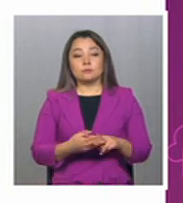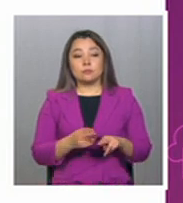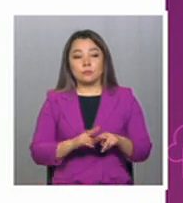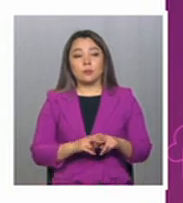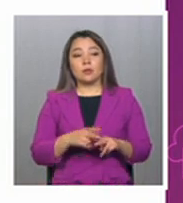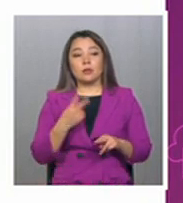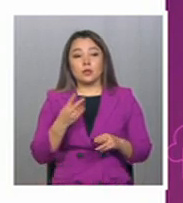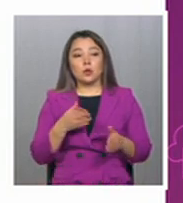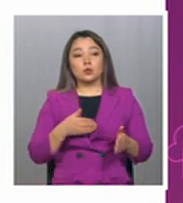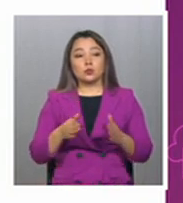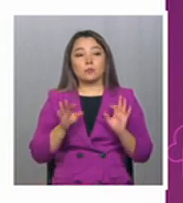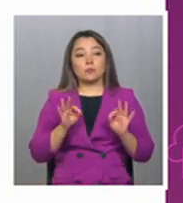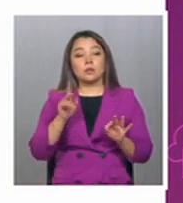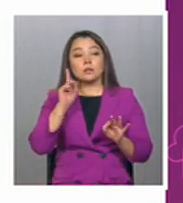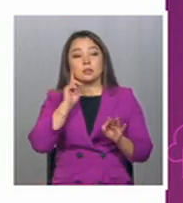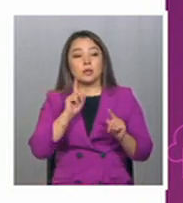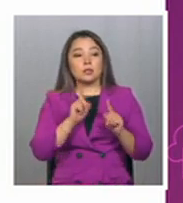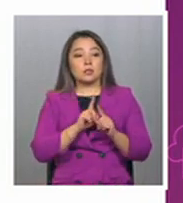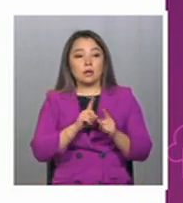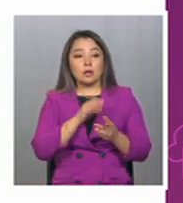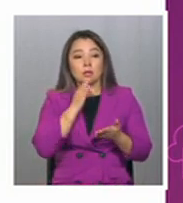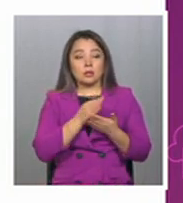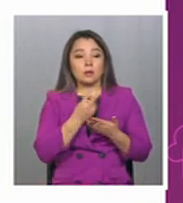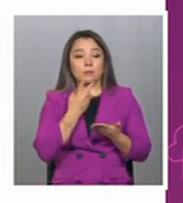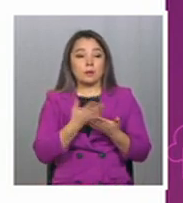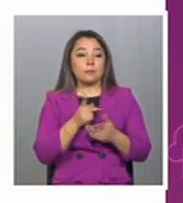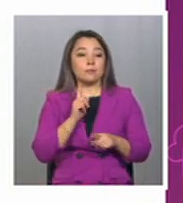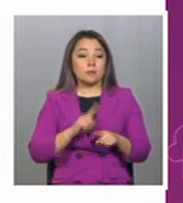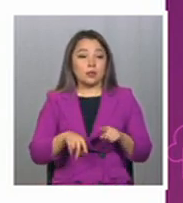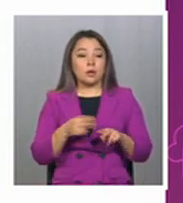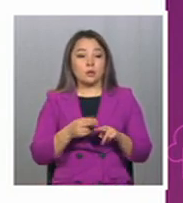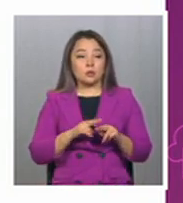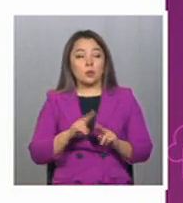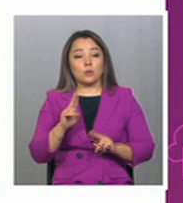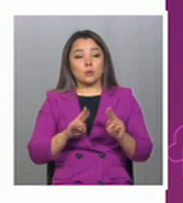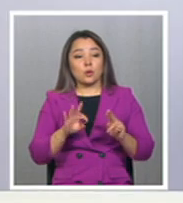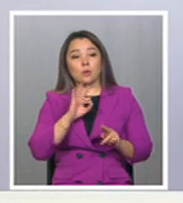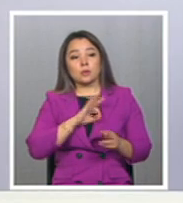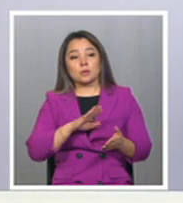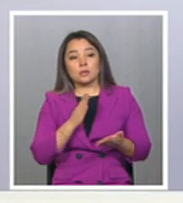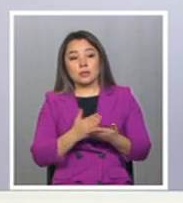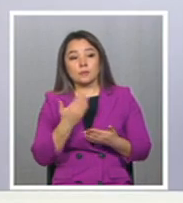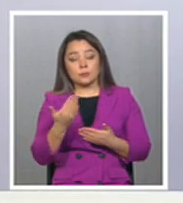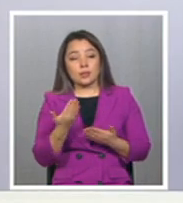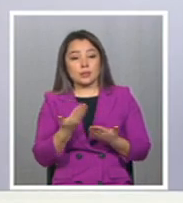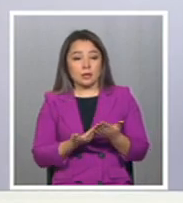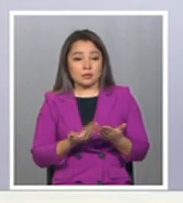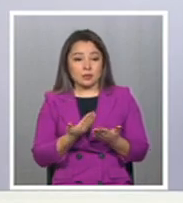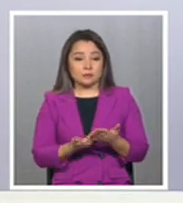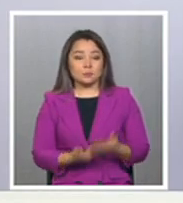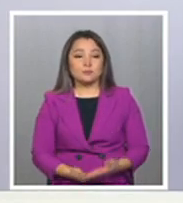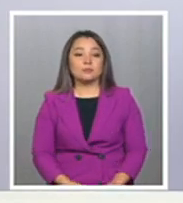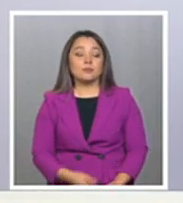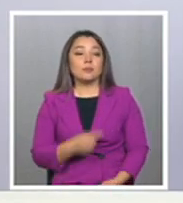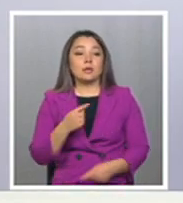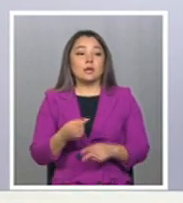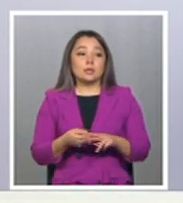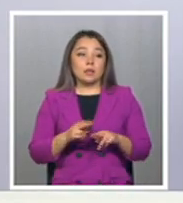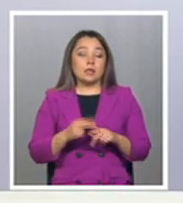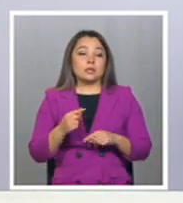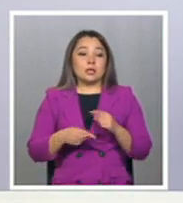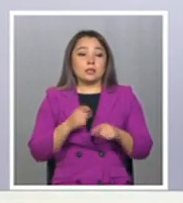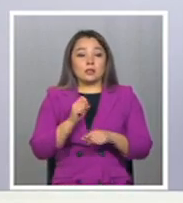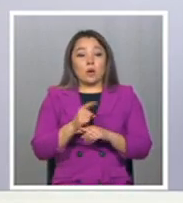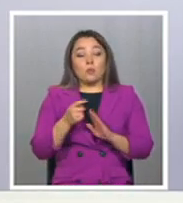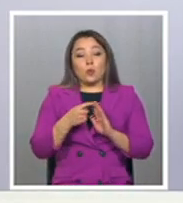жолдың қайсысы сізге оңай әрі жылдам көрінсе, сол әдісті қолданыңыз. Келесі тапсырма, бұнда да балар